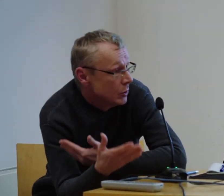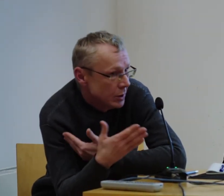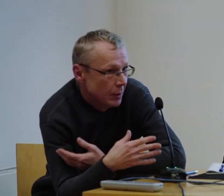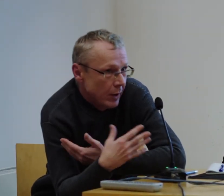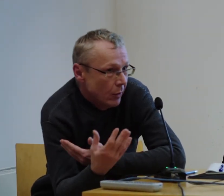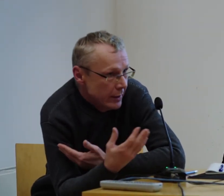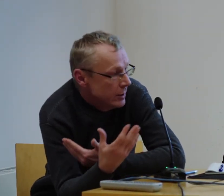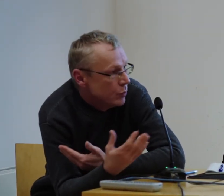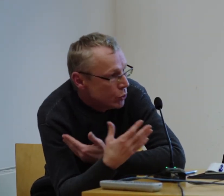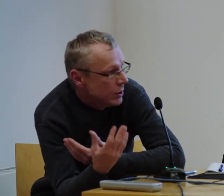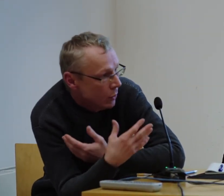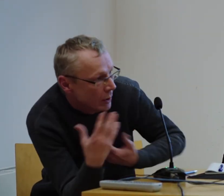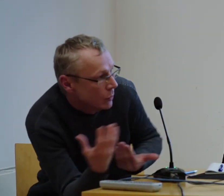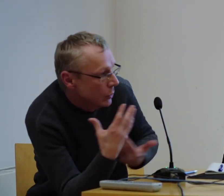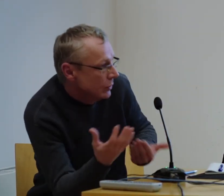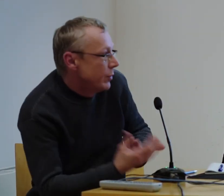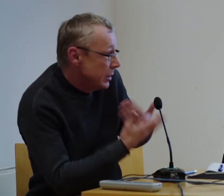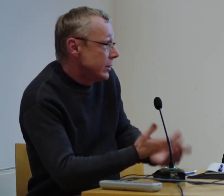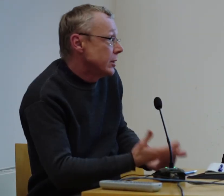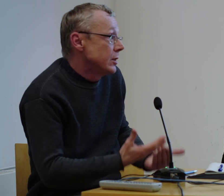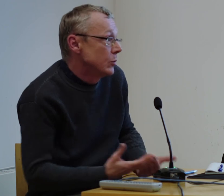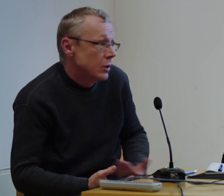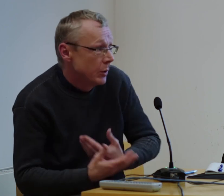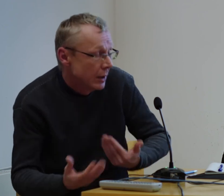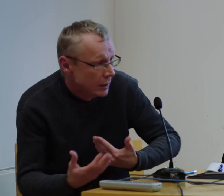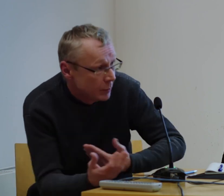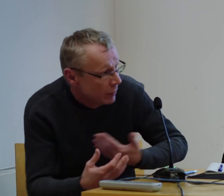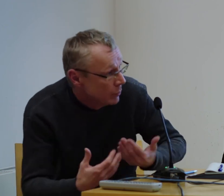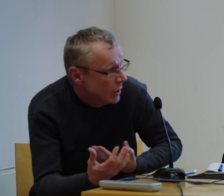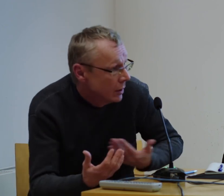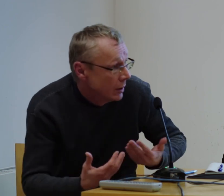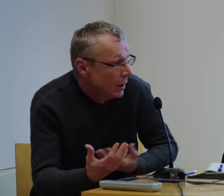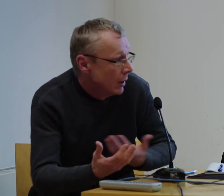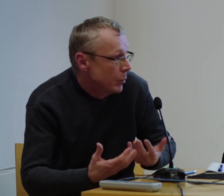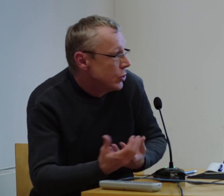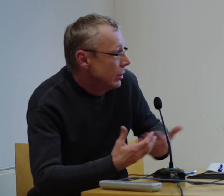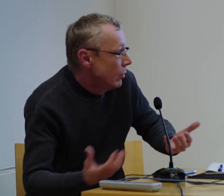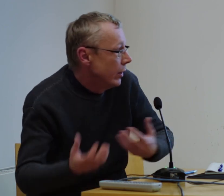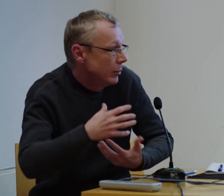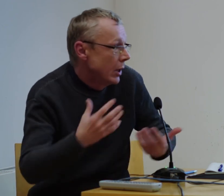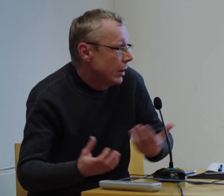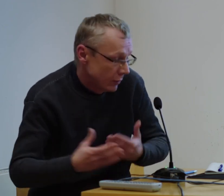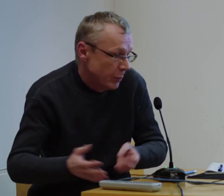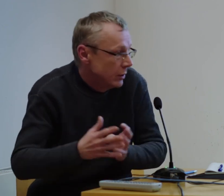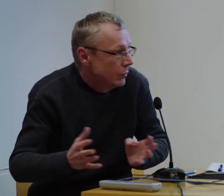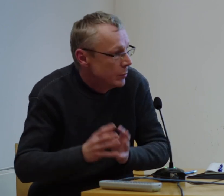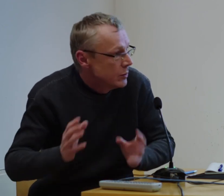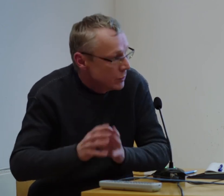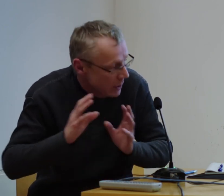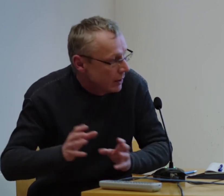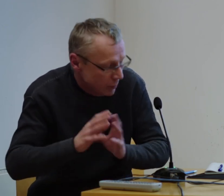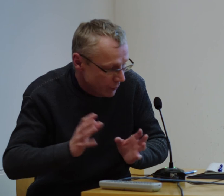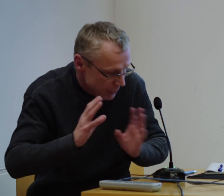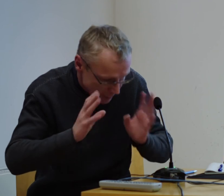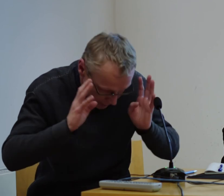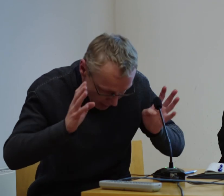Protože prostě tam jako není nic mužského na tom, jo? To je feministický samozřejmě, ale já tam nevidím žádný jakoby genderovej nebo nějaký aspekt, jako feminismus